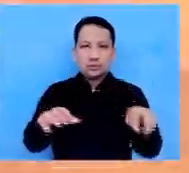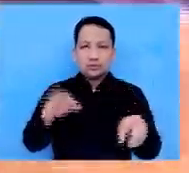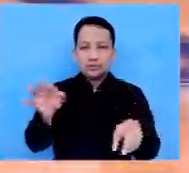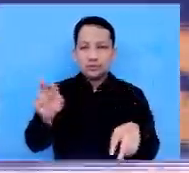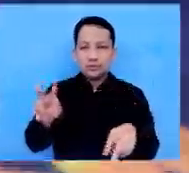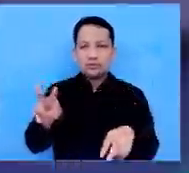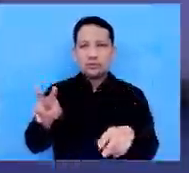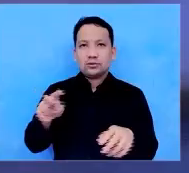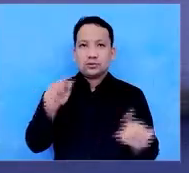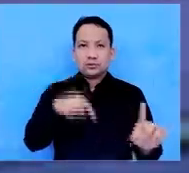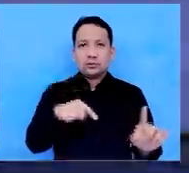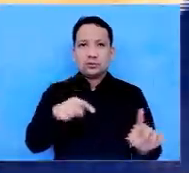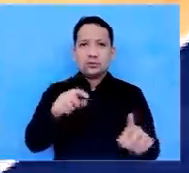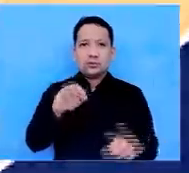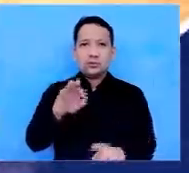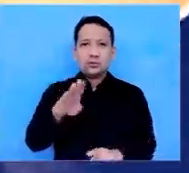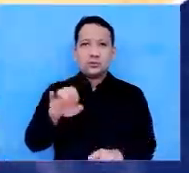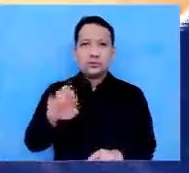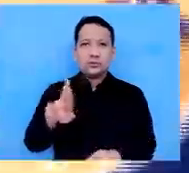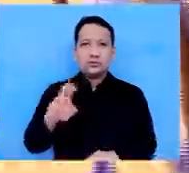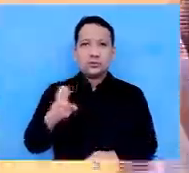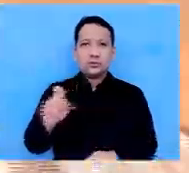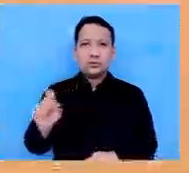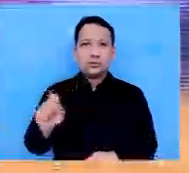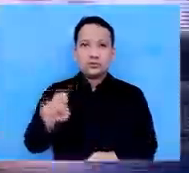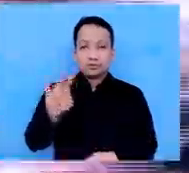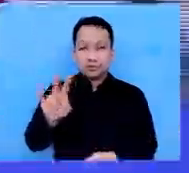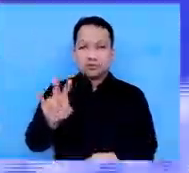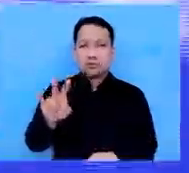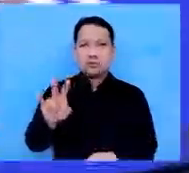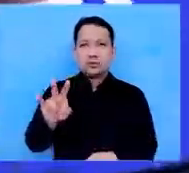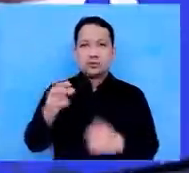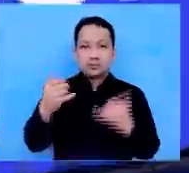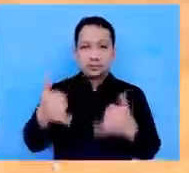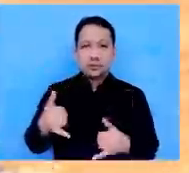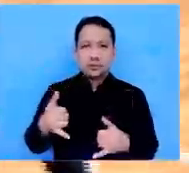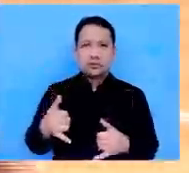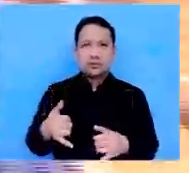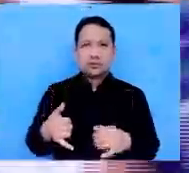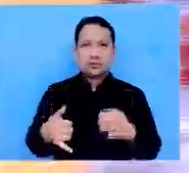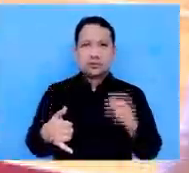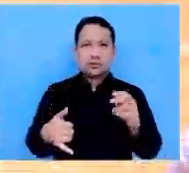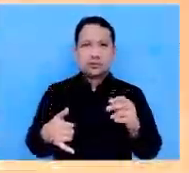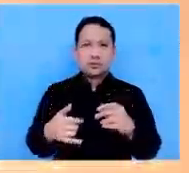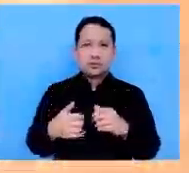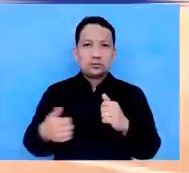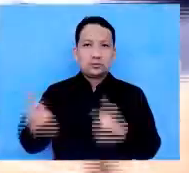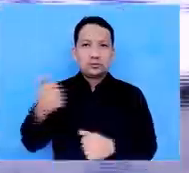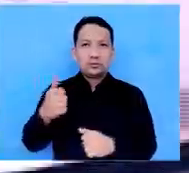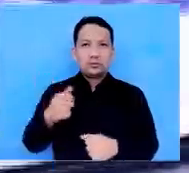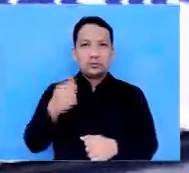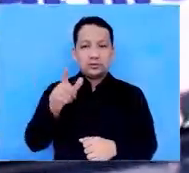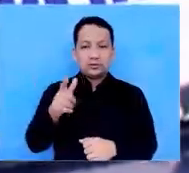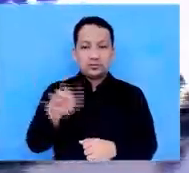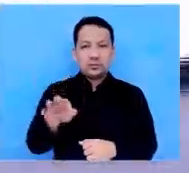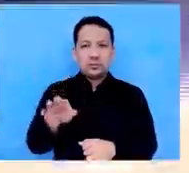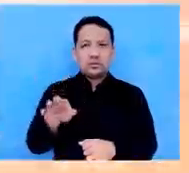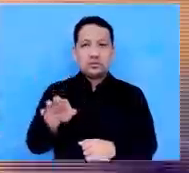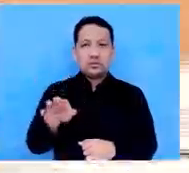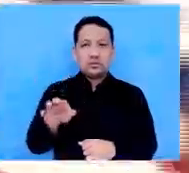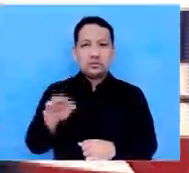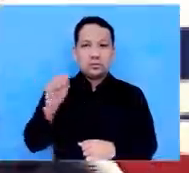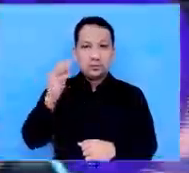122-92, pabor sa Fiber Xers. Pitong player ng Converge ang umiscore ng double figures sa pangunguna ng 29 na puntos ni